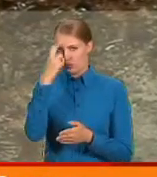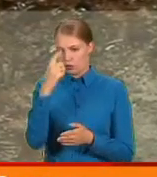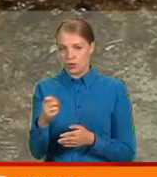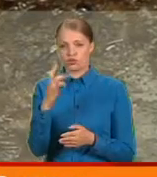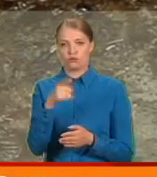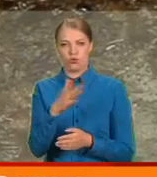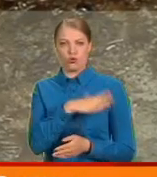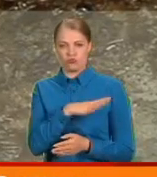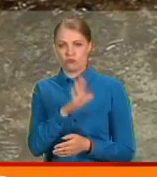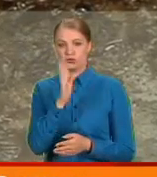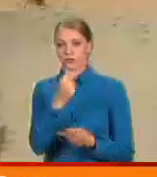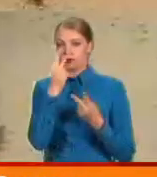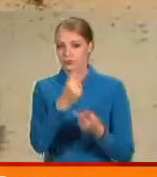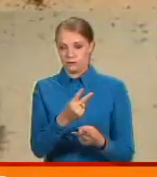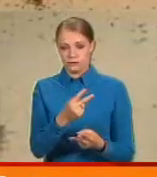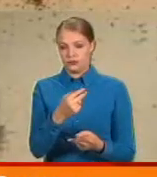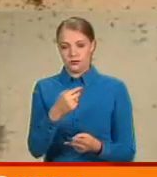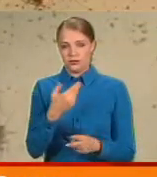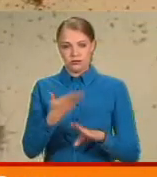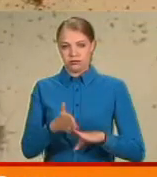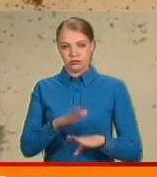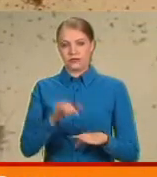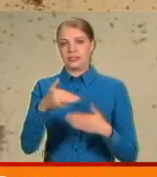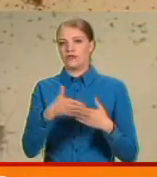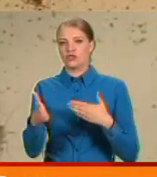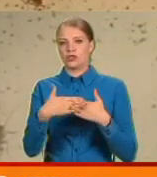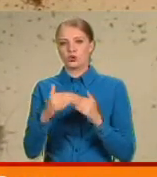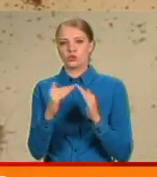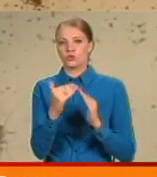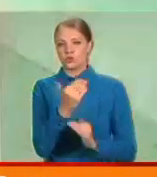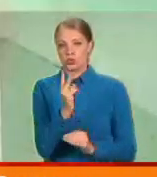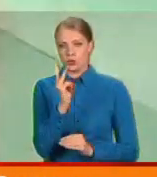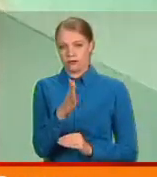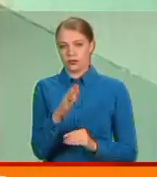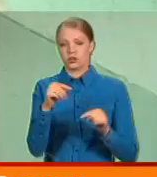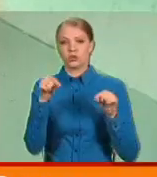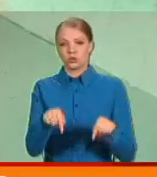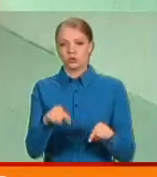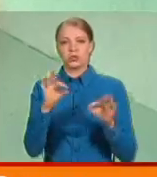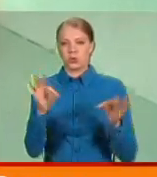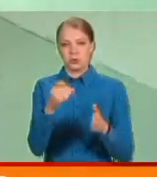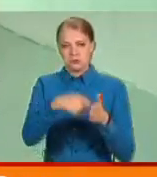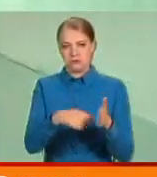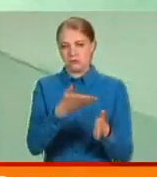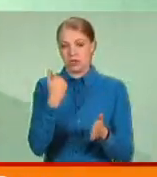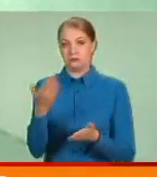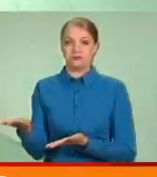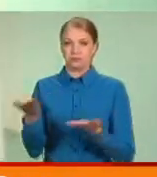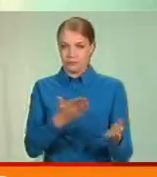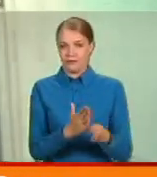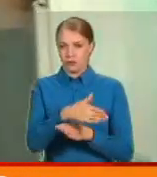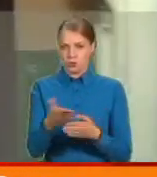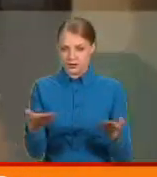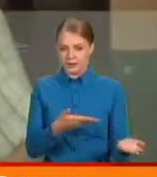попереджає, на нас очікує видовище не для слабкодухих і відчиняє двері сусідської квартири. Тут ніколи не замкнено. Прошу, заходьте в